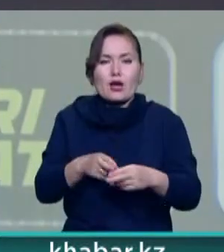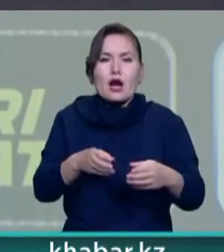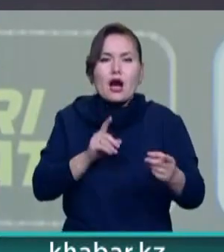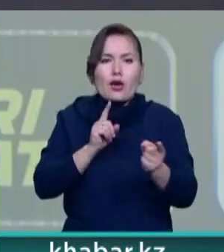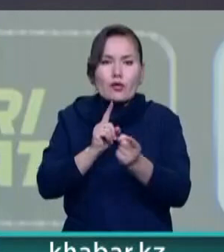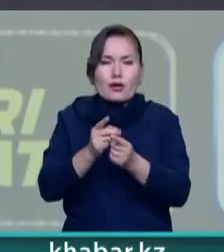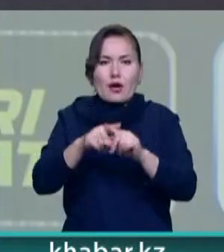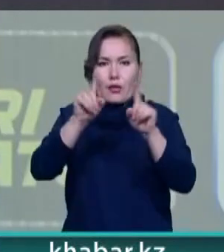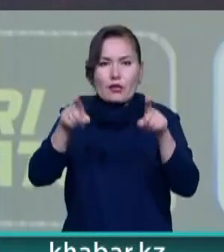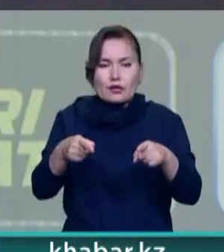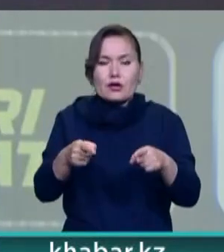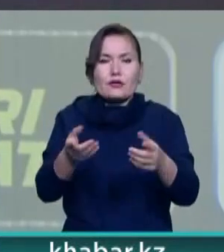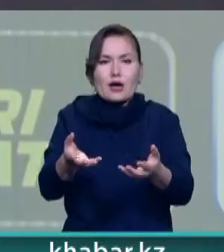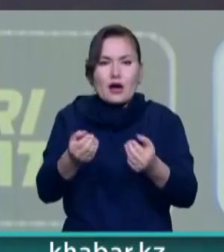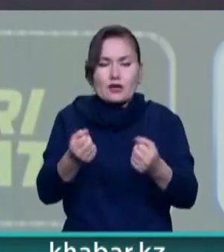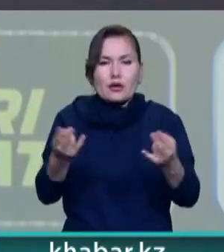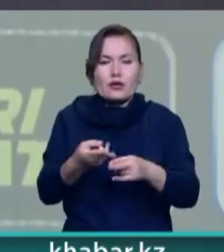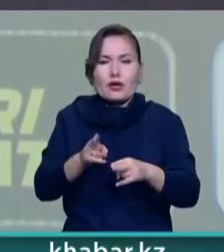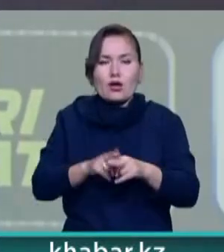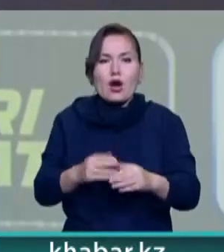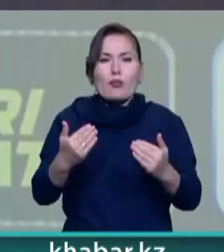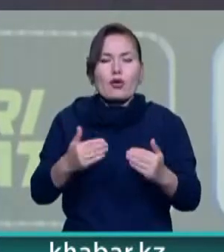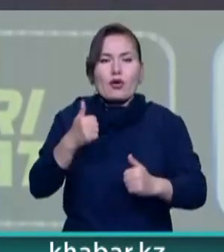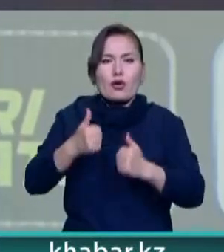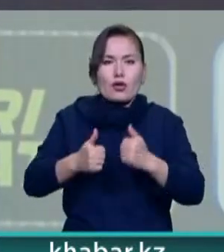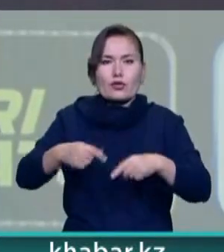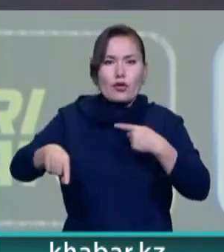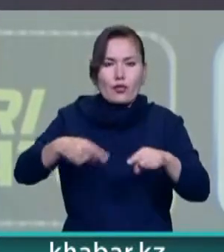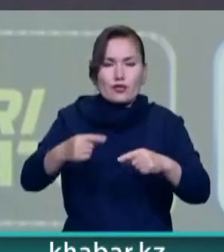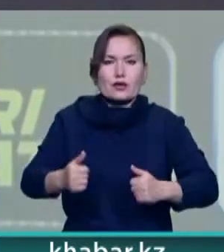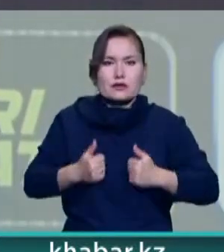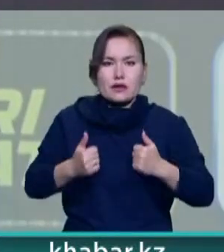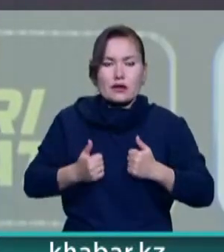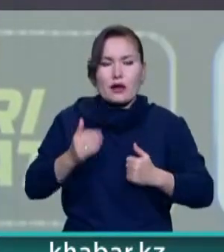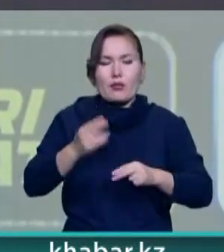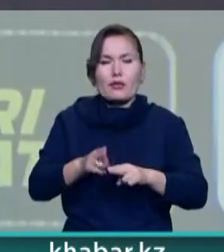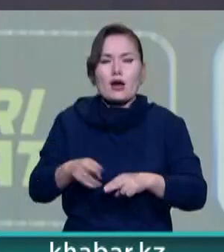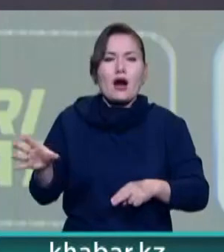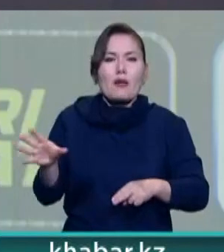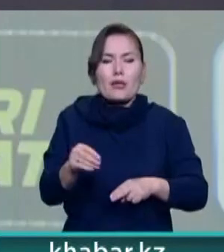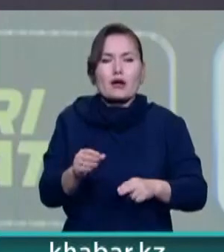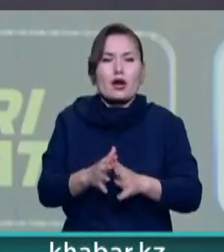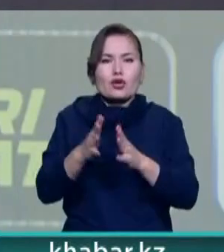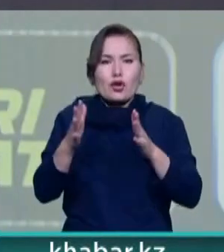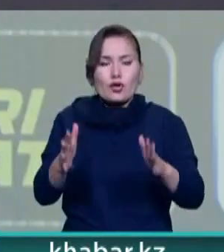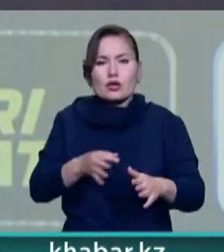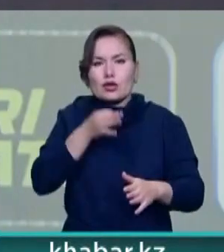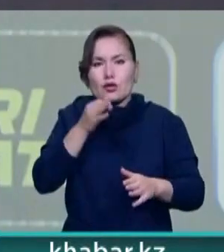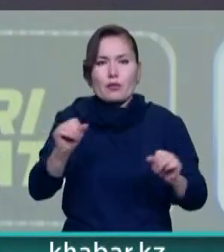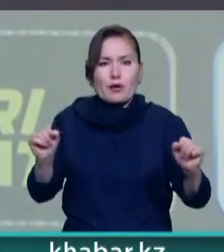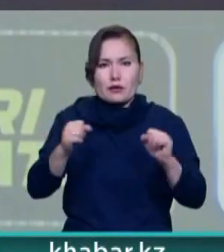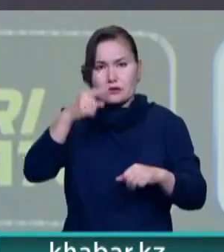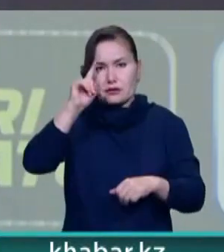кезеңі жолдама алу керек. Сондықтан бүгінгі ойында аянып қалмайтынымыз анық. Командаластарымның барлығы үлкен жауапкершілікті сезіне білет